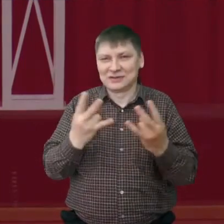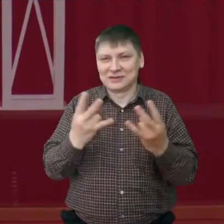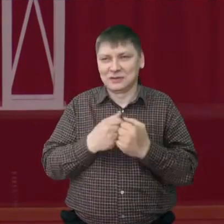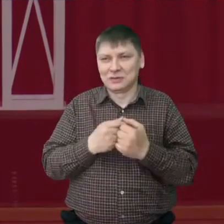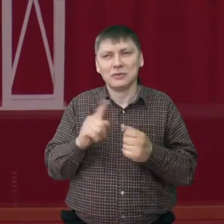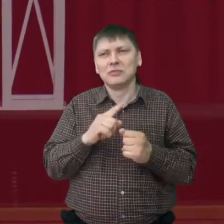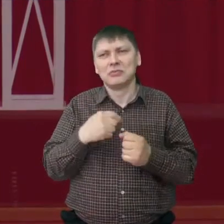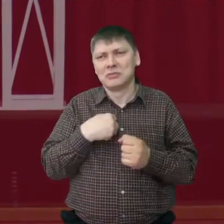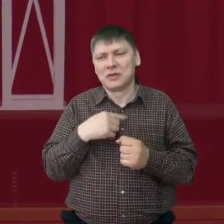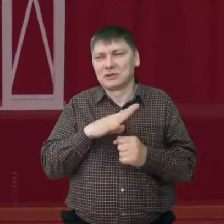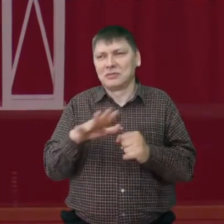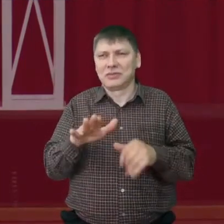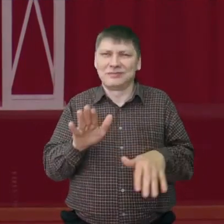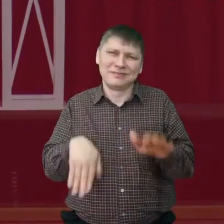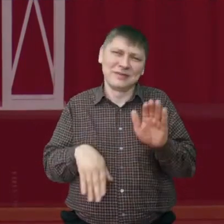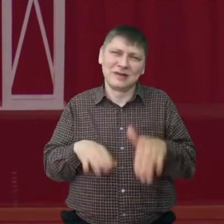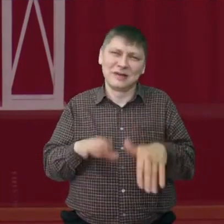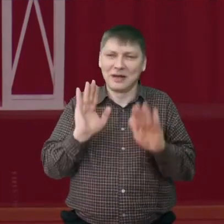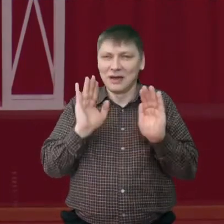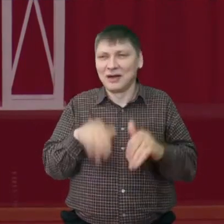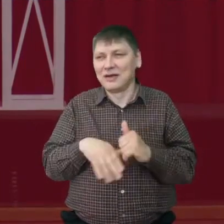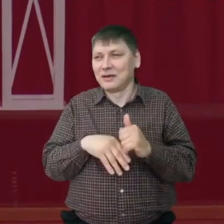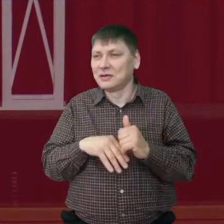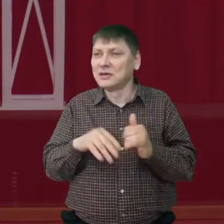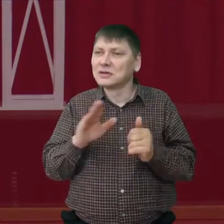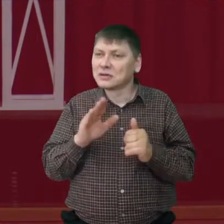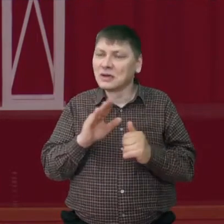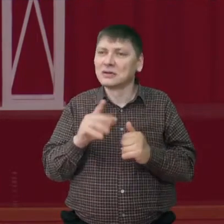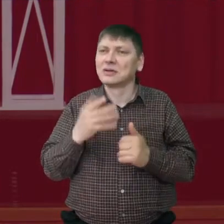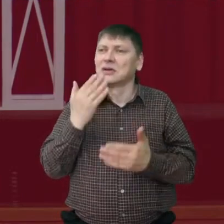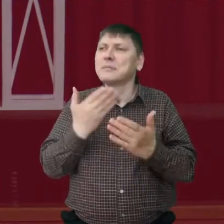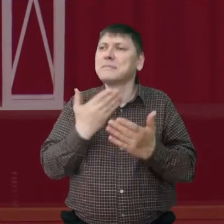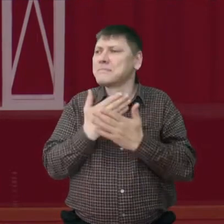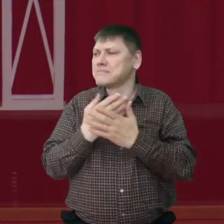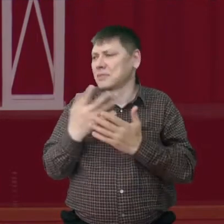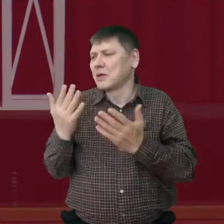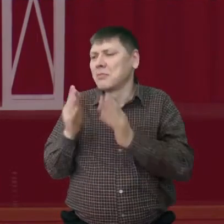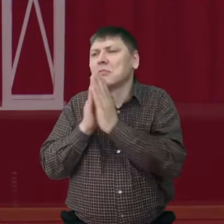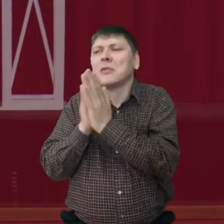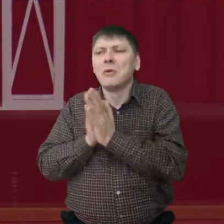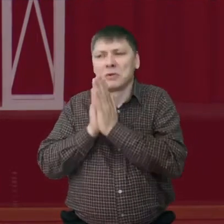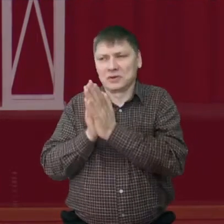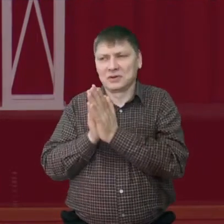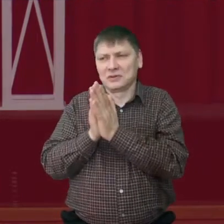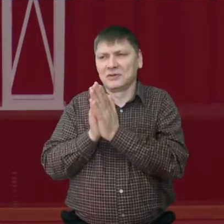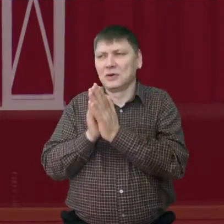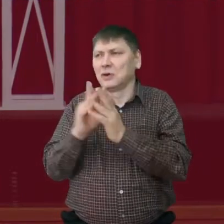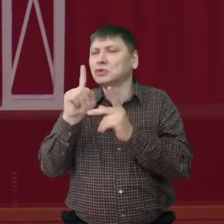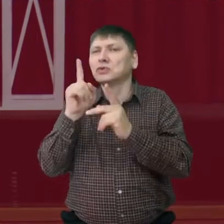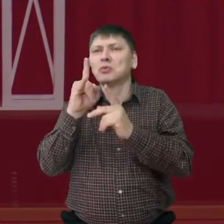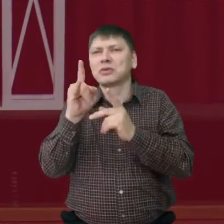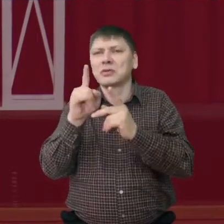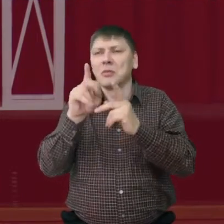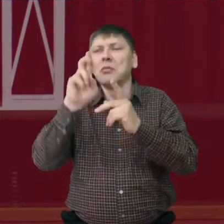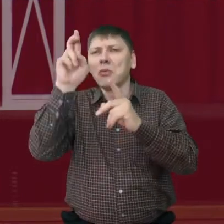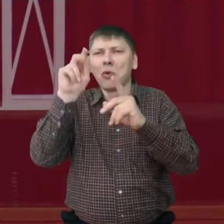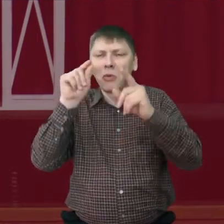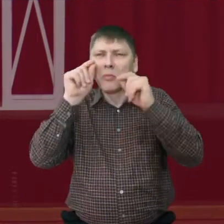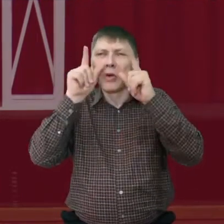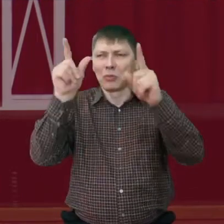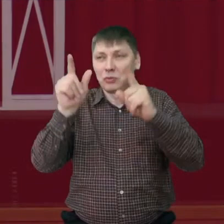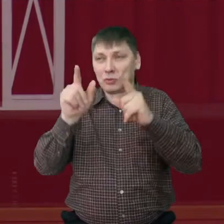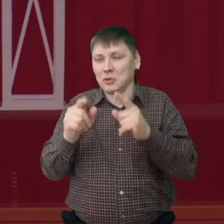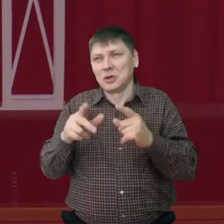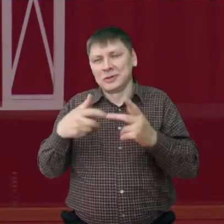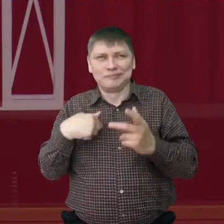были безразличны, если хотим иметь эту радость, к молитве о том, чтобы Господь дал пробуждение. К молитве о том, чтобы